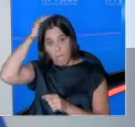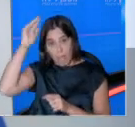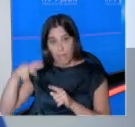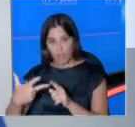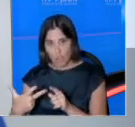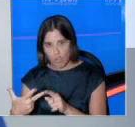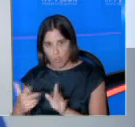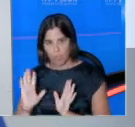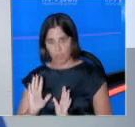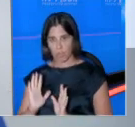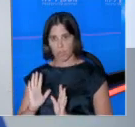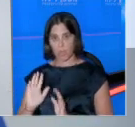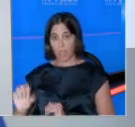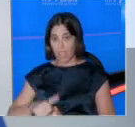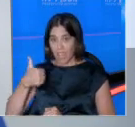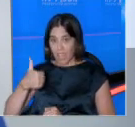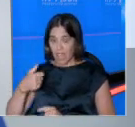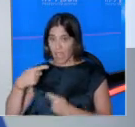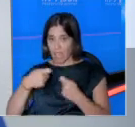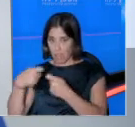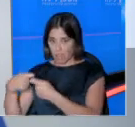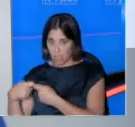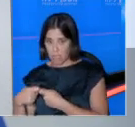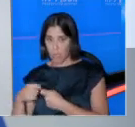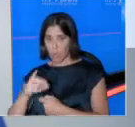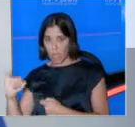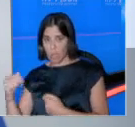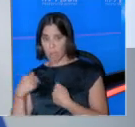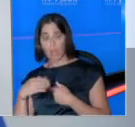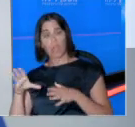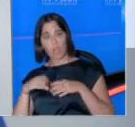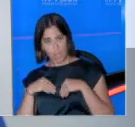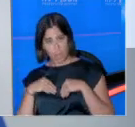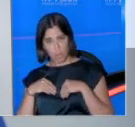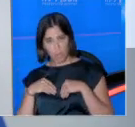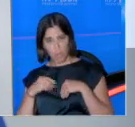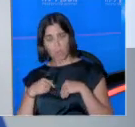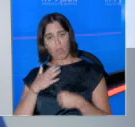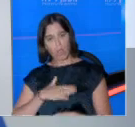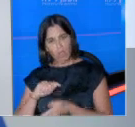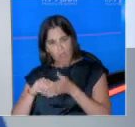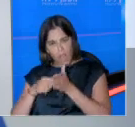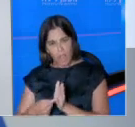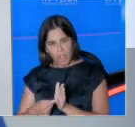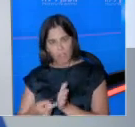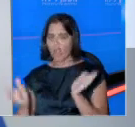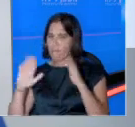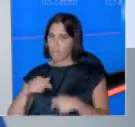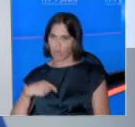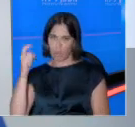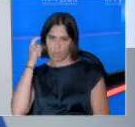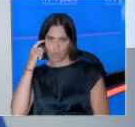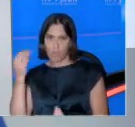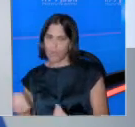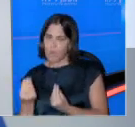אחריי. ראשי הסיעות והימין ואני הסכמנו לכך, ואני רוצה להדגיש לכם, למרות שאנחנו חושבים שזה